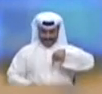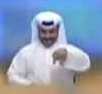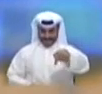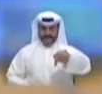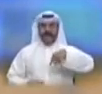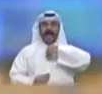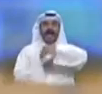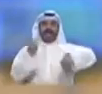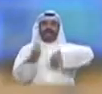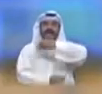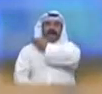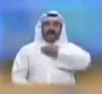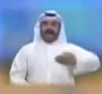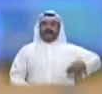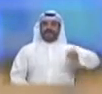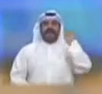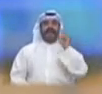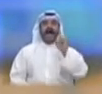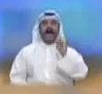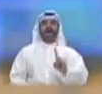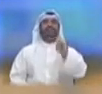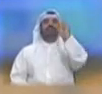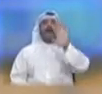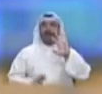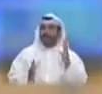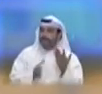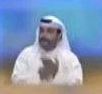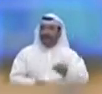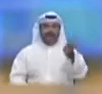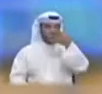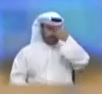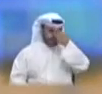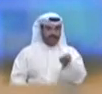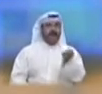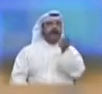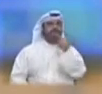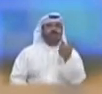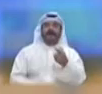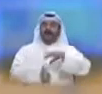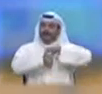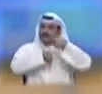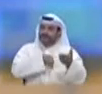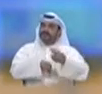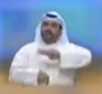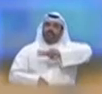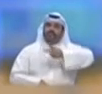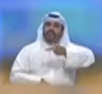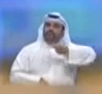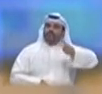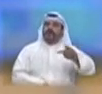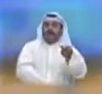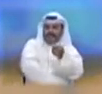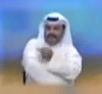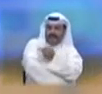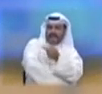فرق البعثات الطبية والكوادر الطبية، هذا بالإضافة إلى الخدمات المساندة، فقد قامت بتوفير العديد من